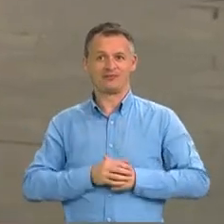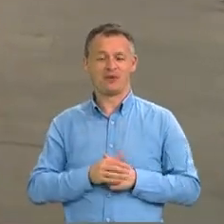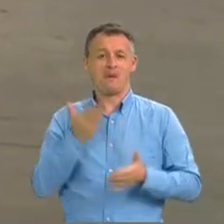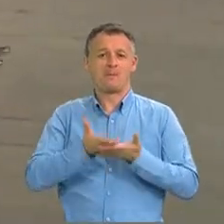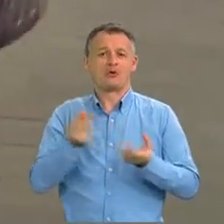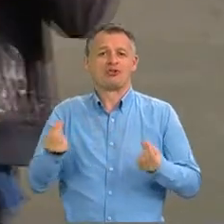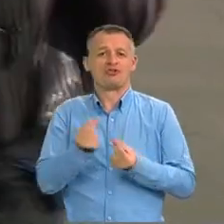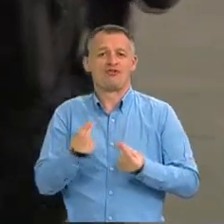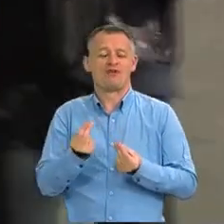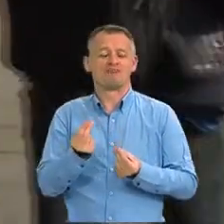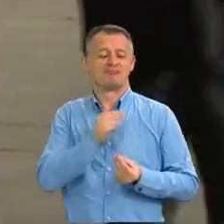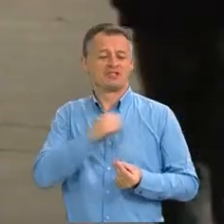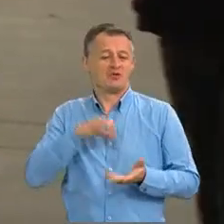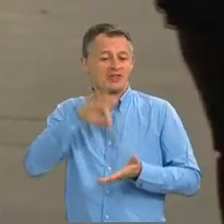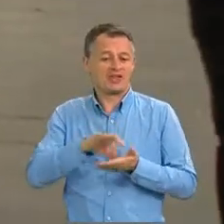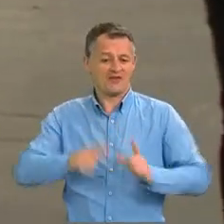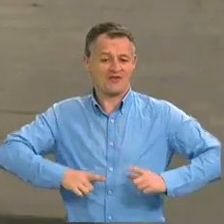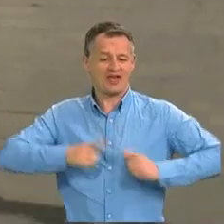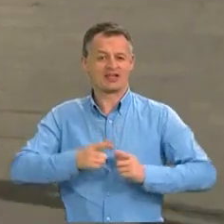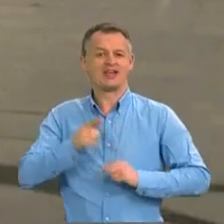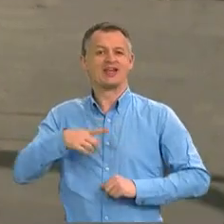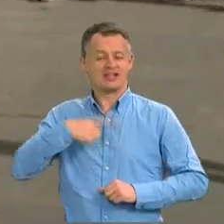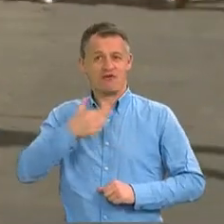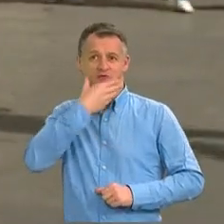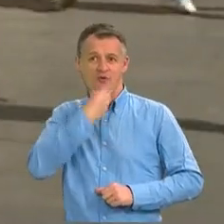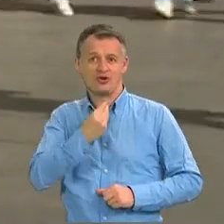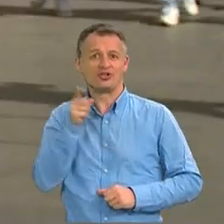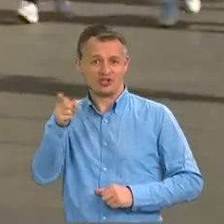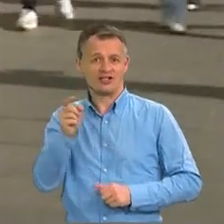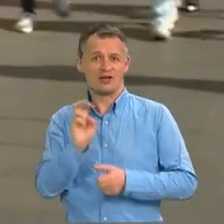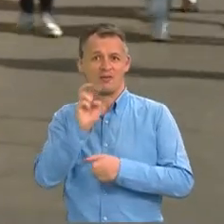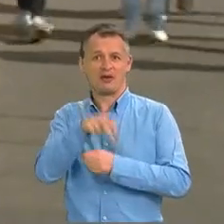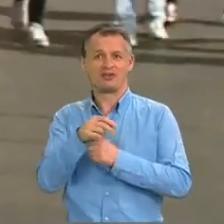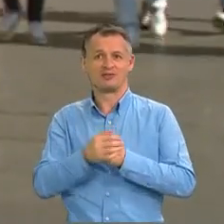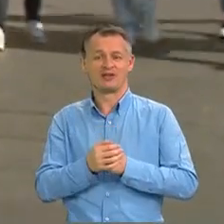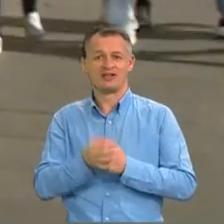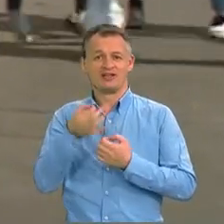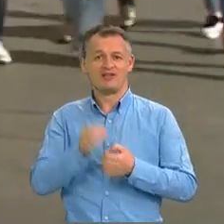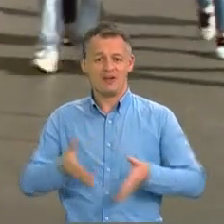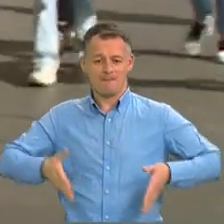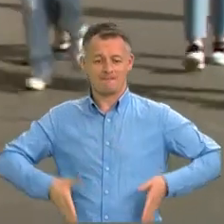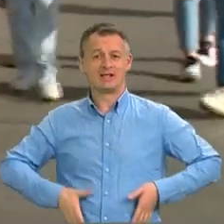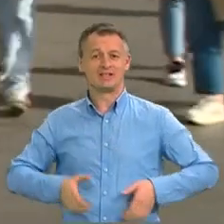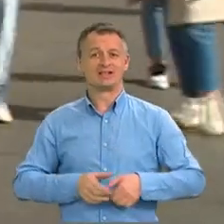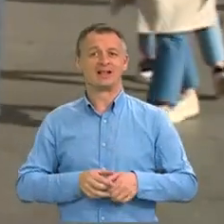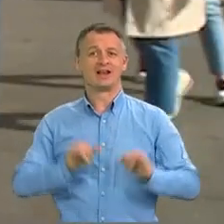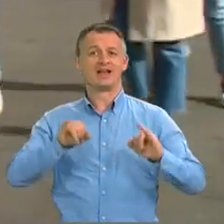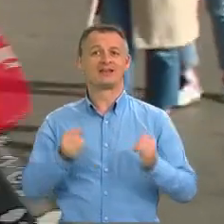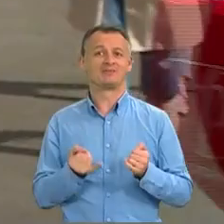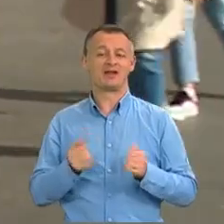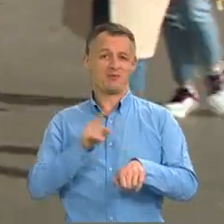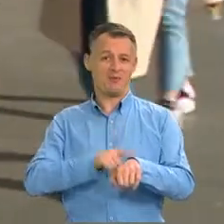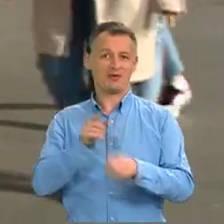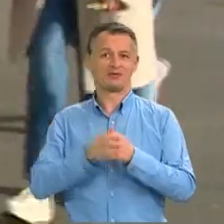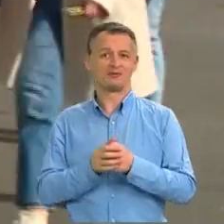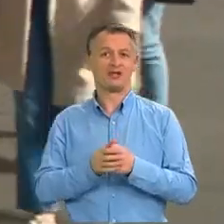ceva unic în viață și ar fi frumos să vadă și el să participe, să fie prezent la eveniment la acel moment.